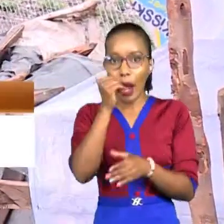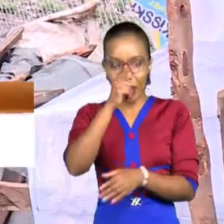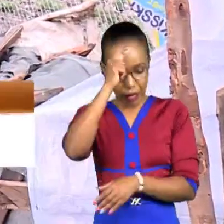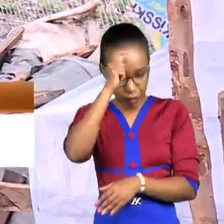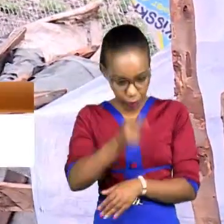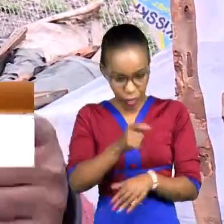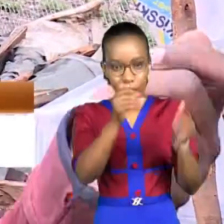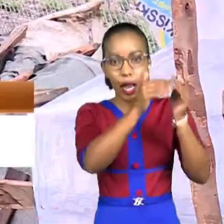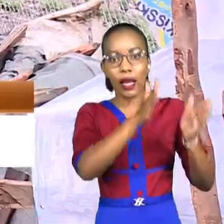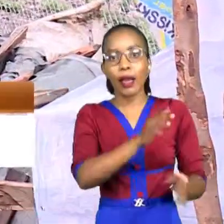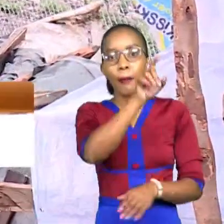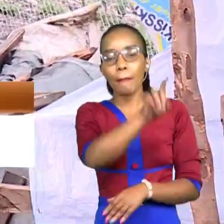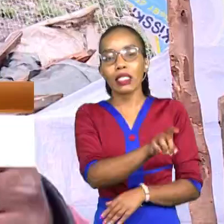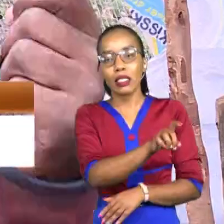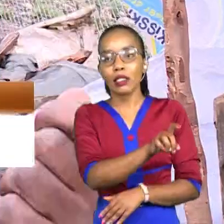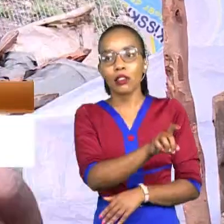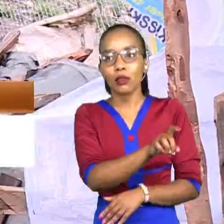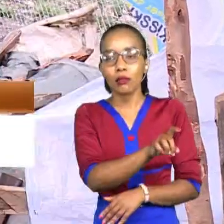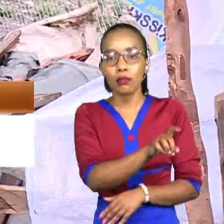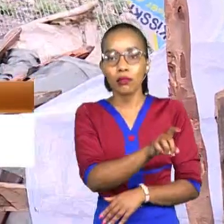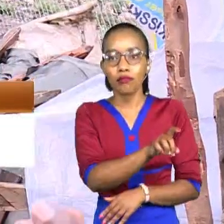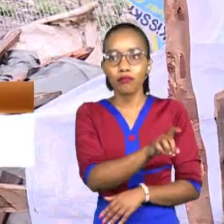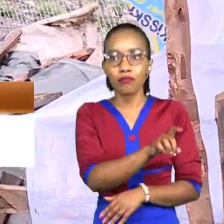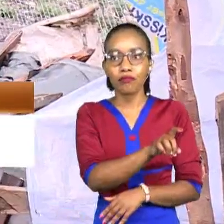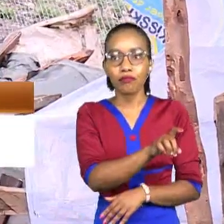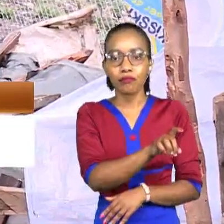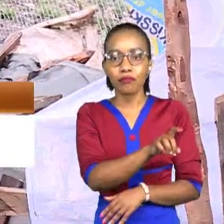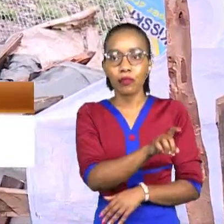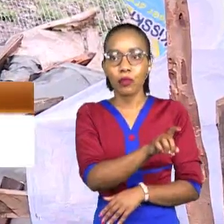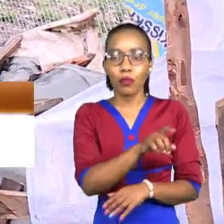wako, wale walio kupatia kazi.